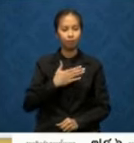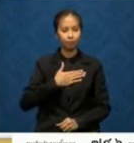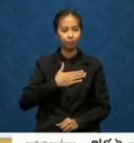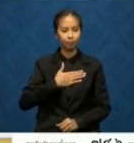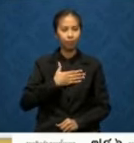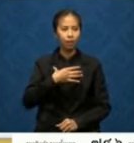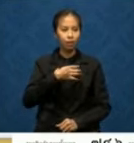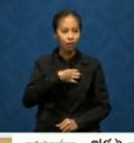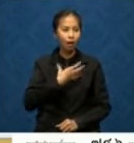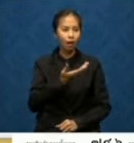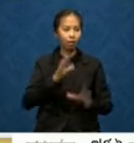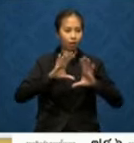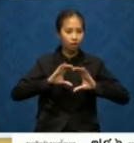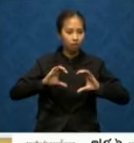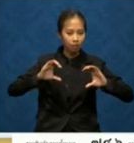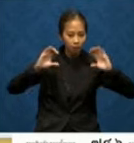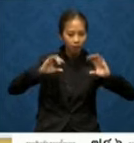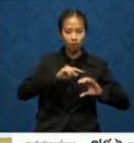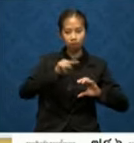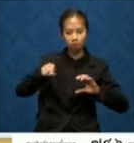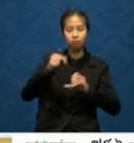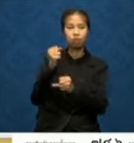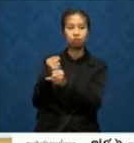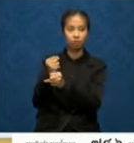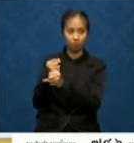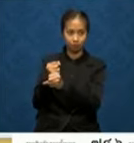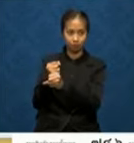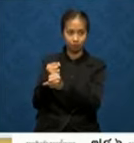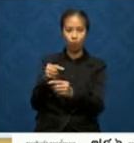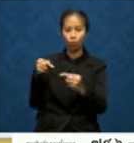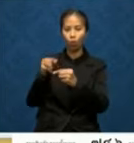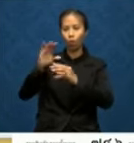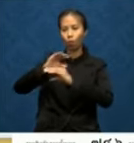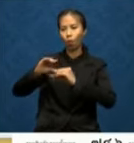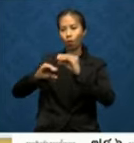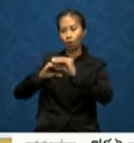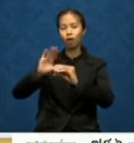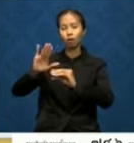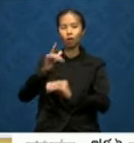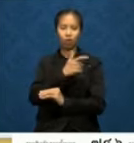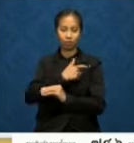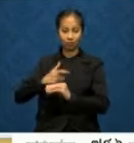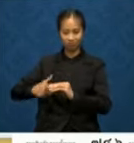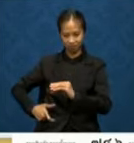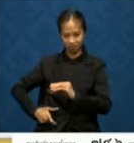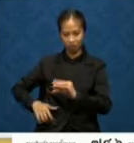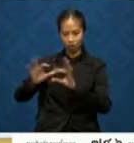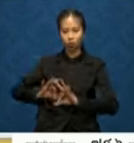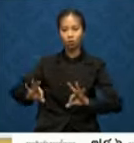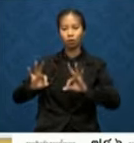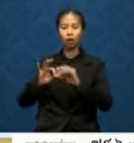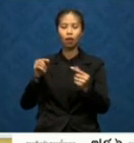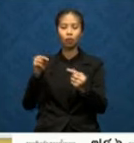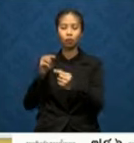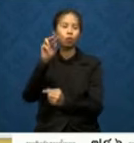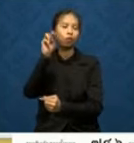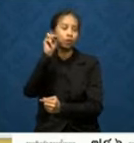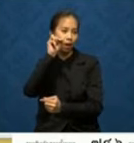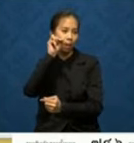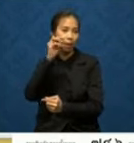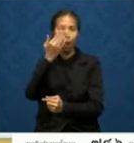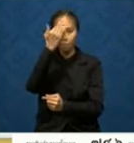ช่วยเร่งรัดโครงการอันเนื่องมาจากพระราชดำริโดยเฉพาะเรื่องน้ำเพื่อแก้ไขปัญหา